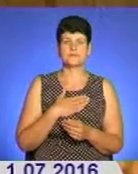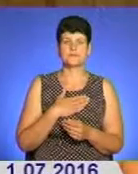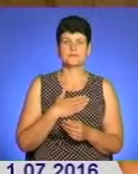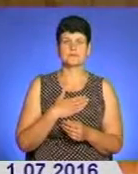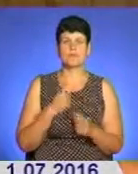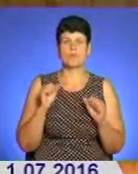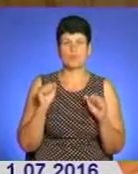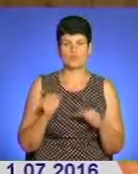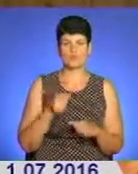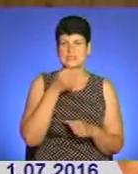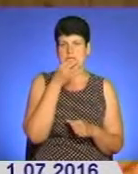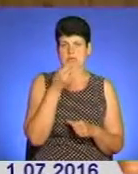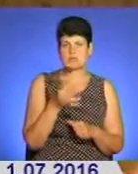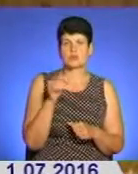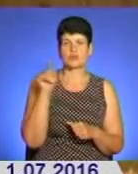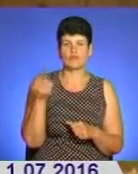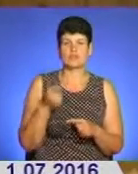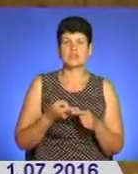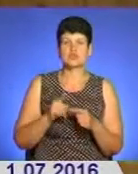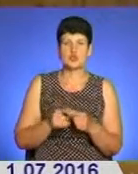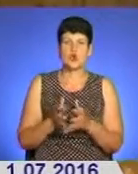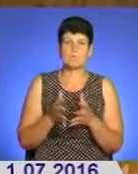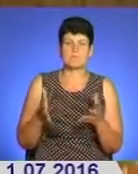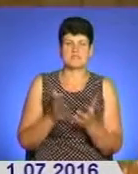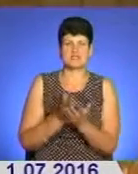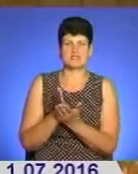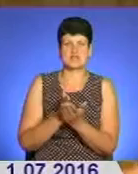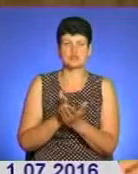Я можу сказати, що вони цього більше заслужили.